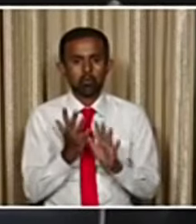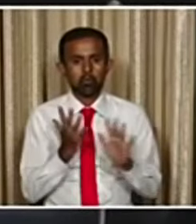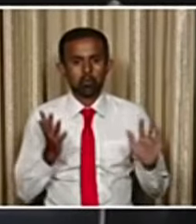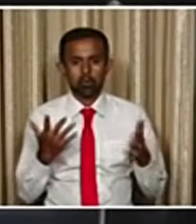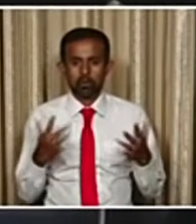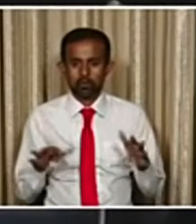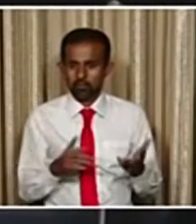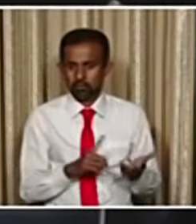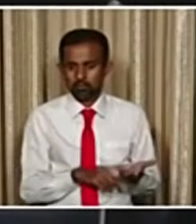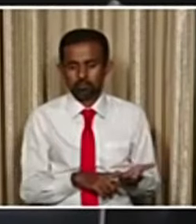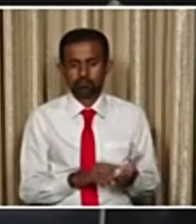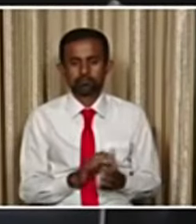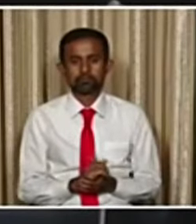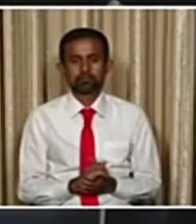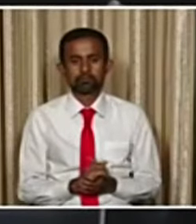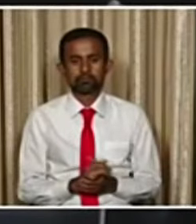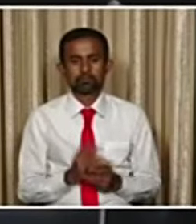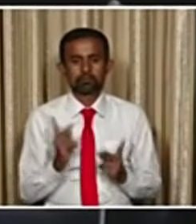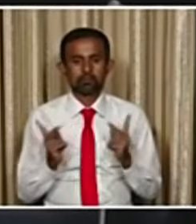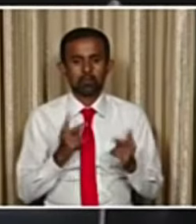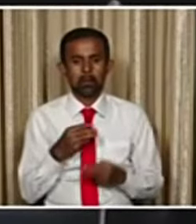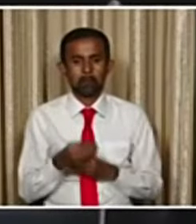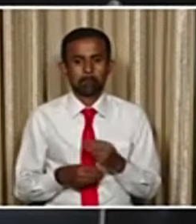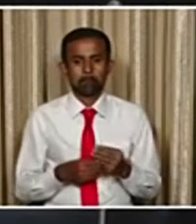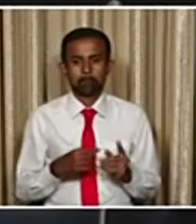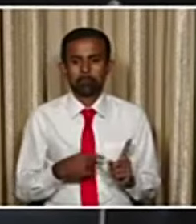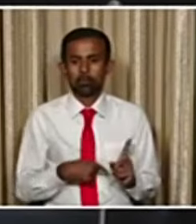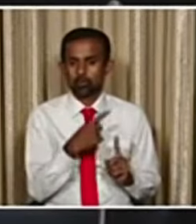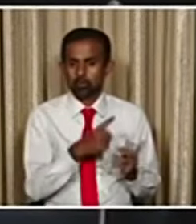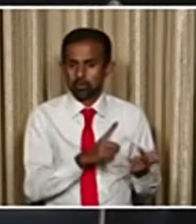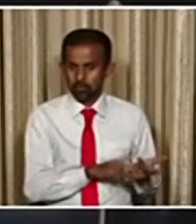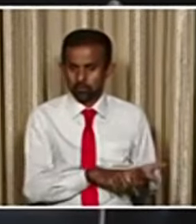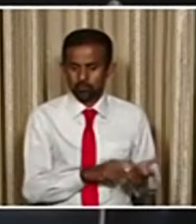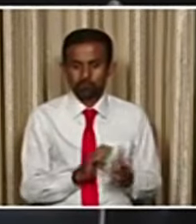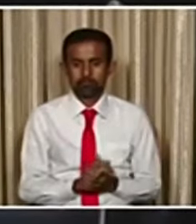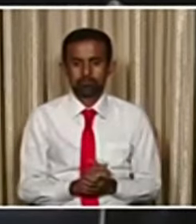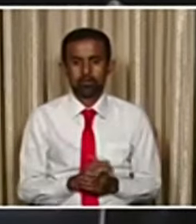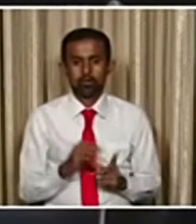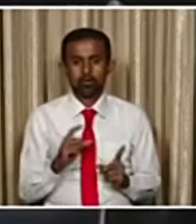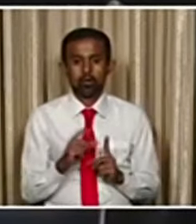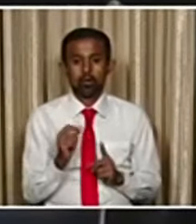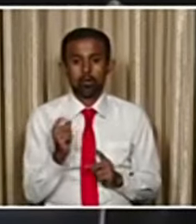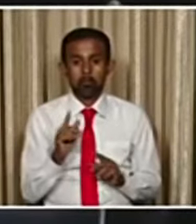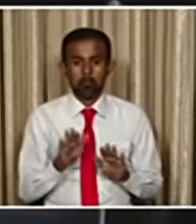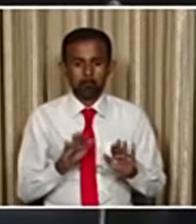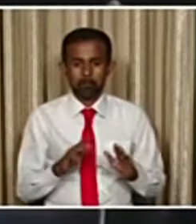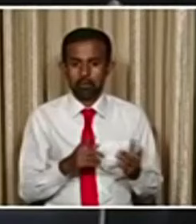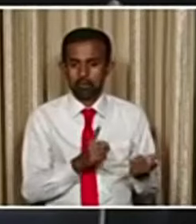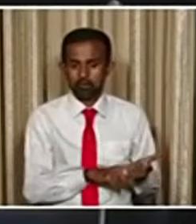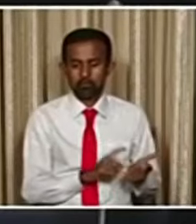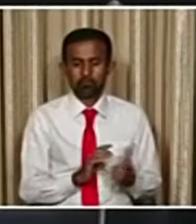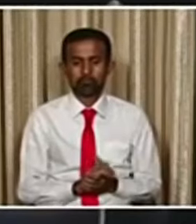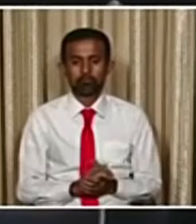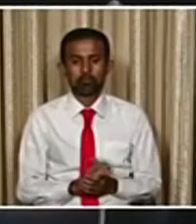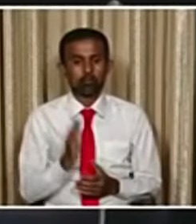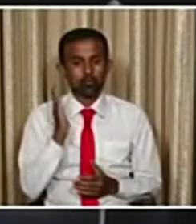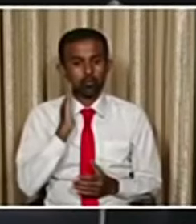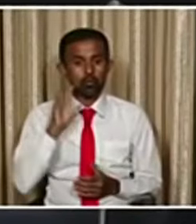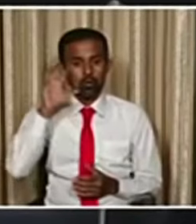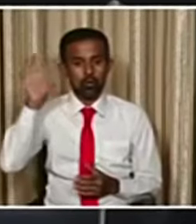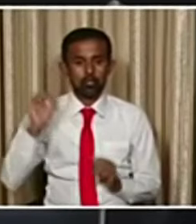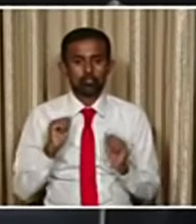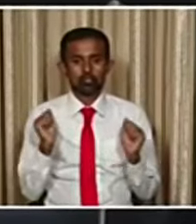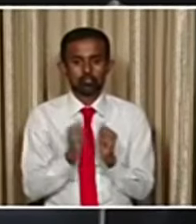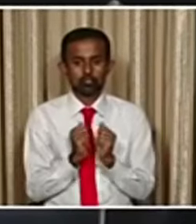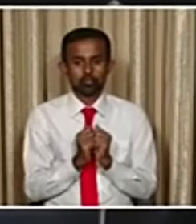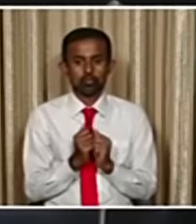පෝලිං ඉවත් කරා නම්, සංචාරක කර්මාන්තය ලගානිටියෝ නම්, ඩොලර් එක පරිපාලනය කරා නම්, විදේශ රටවල